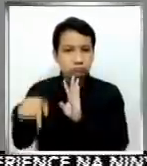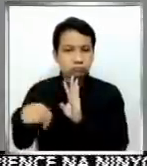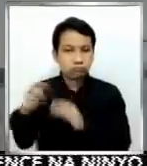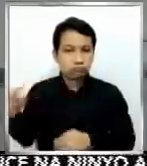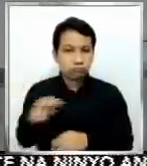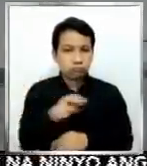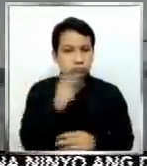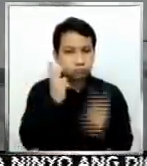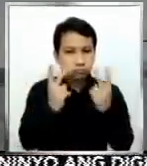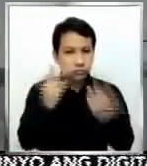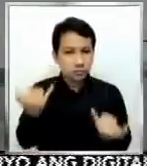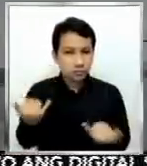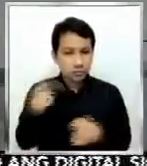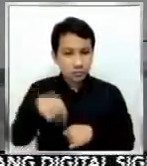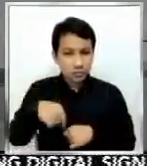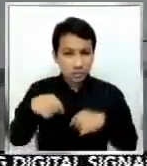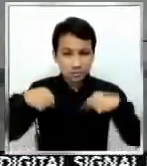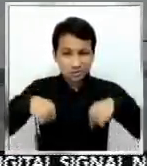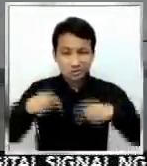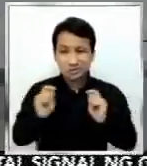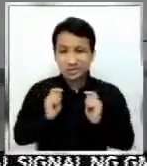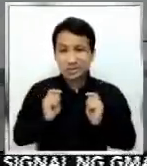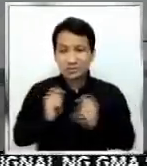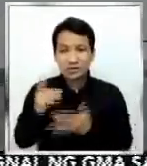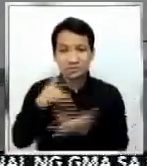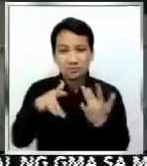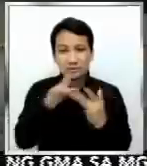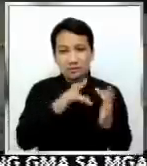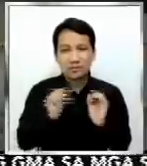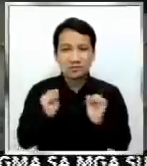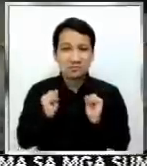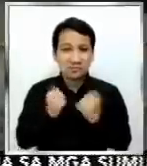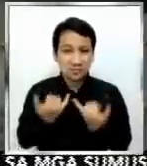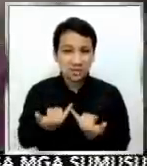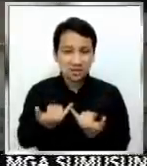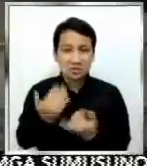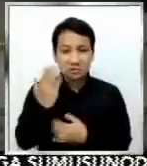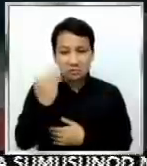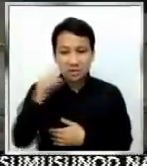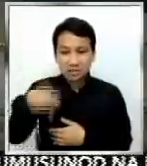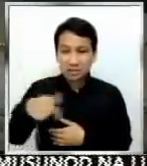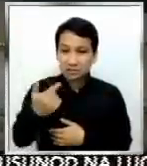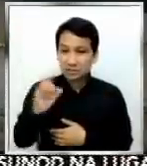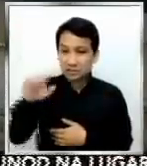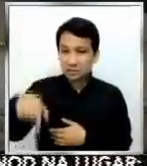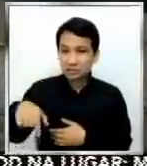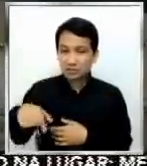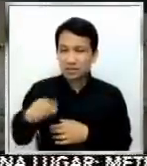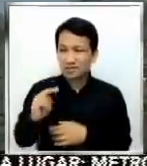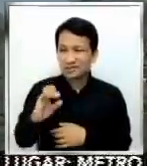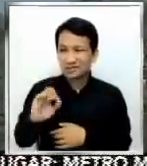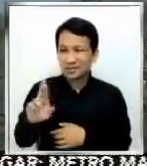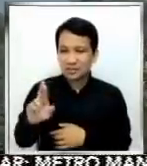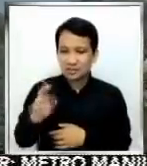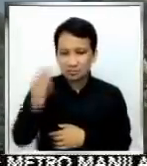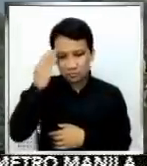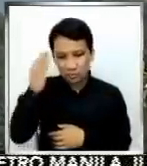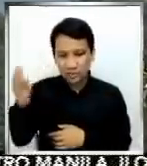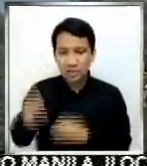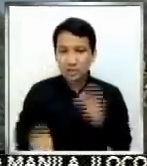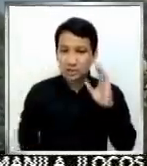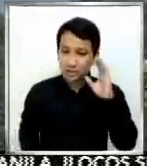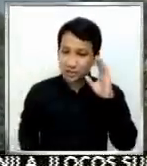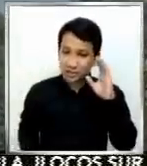ngayong araw dito sa Tagaytay para mamasyal at magpalamig sana ngayong nasa GCQ na ulit sa NCR, Bulacan, Cavite, Laguna